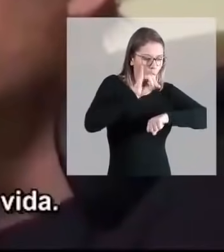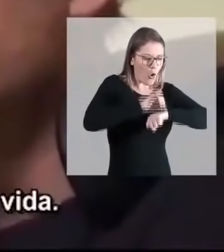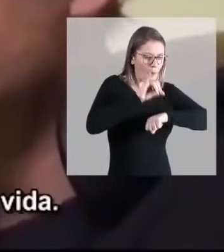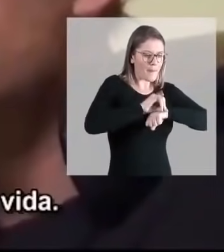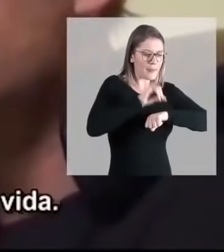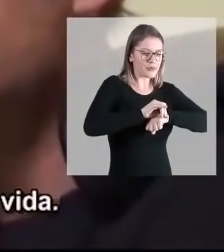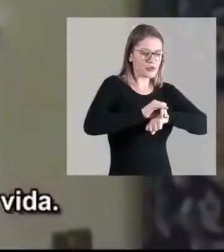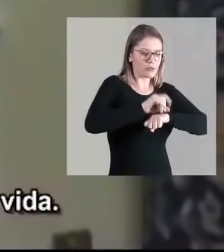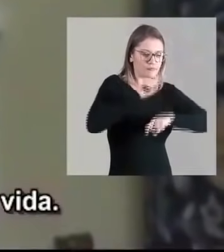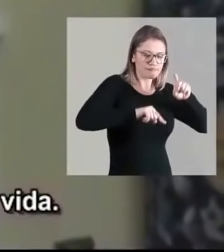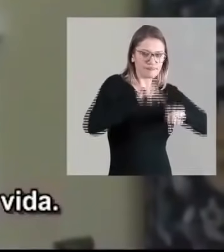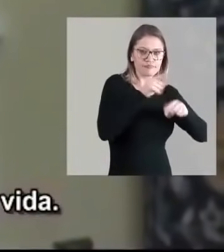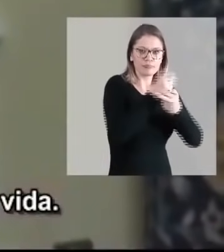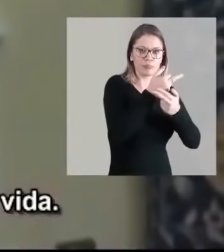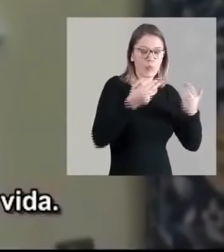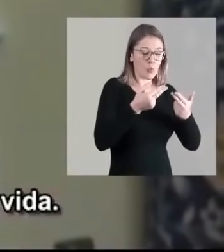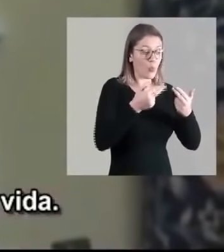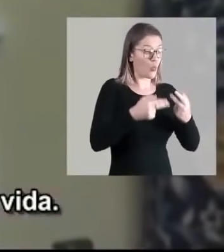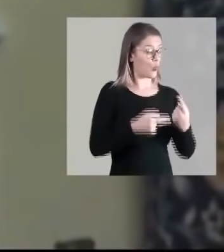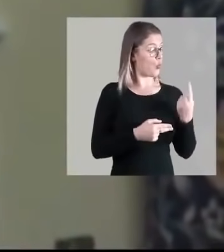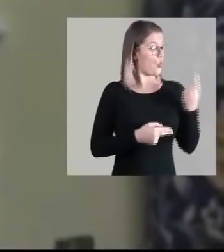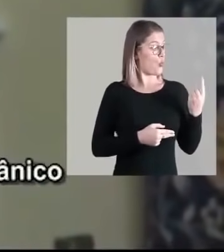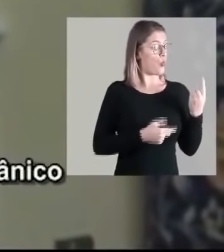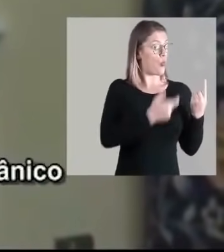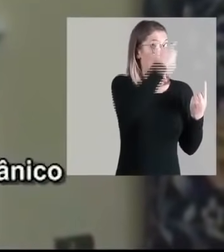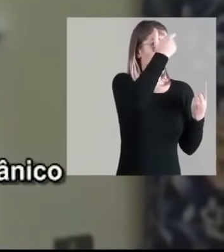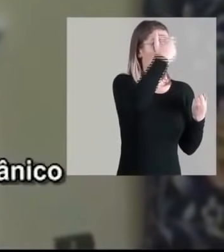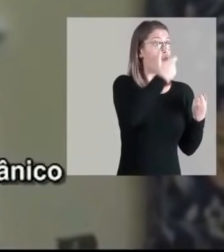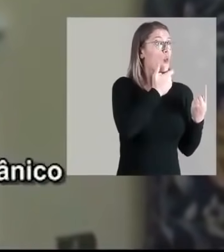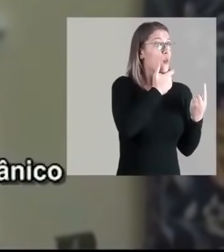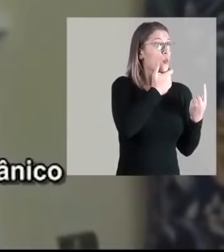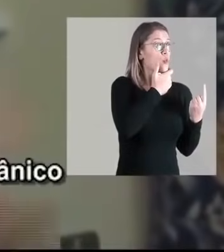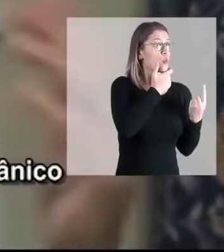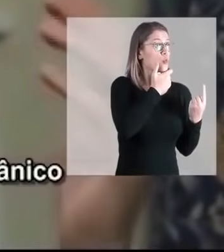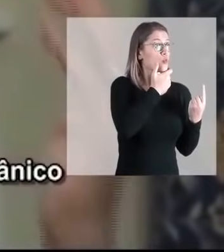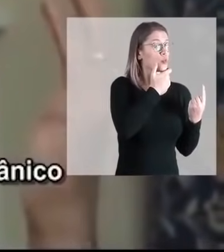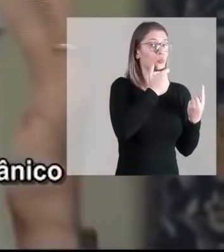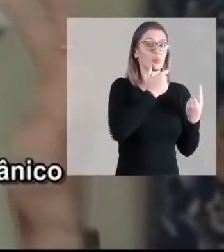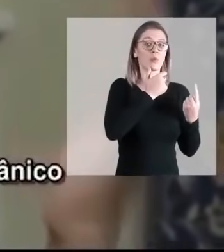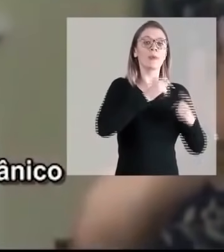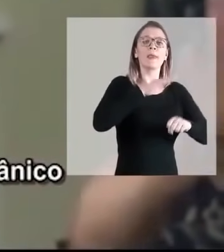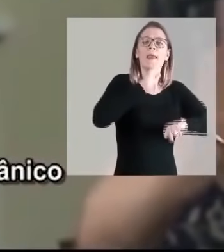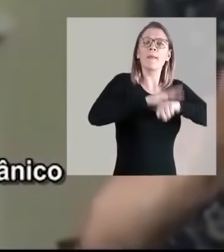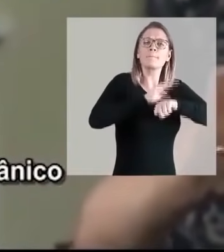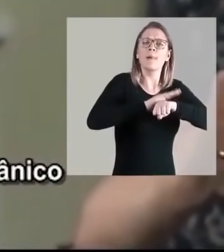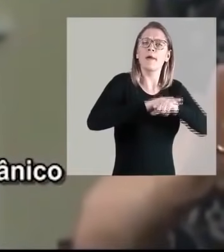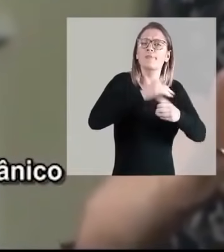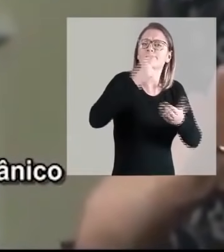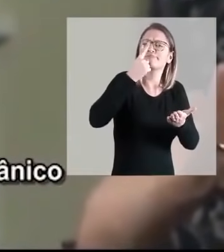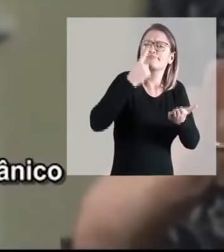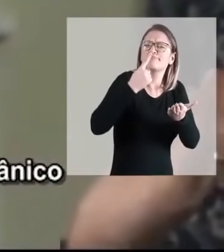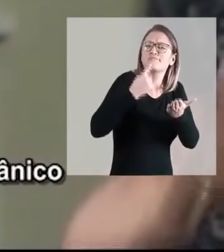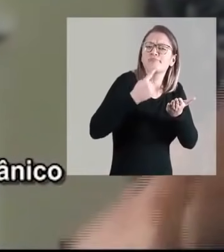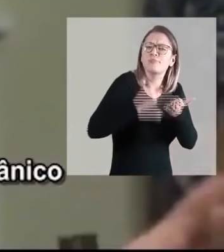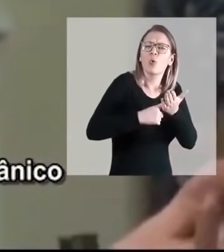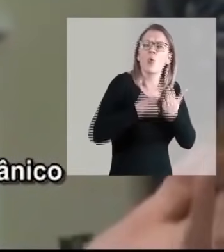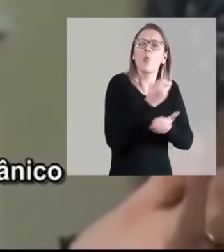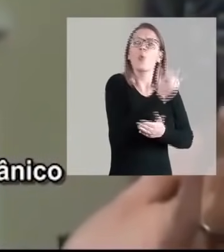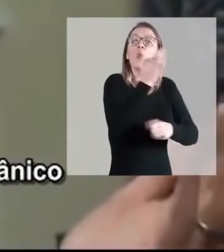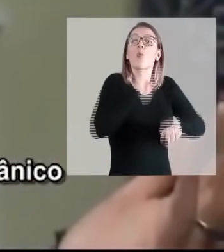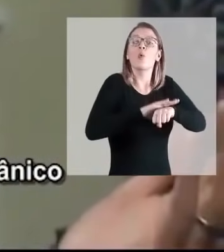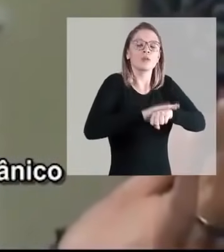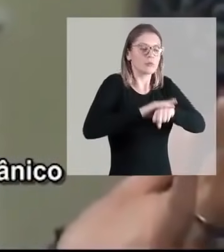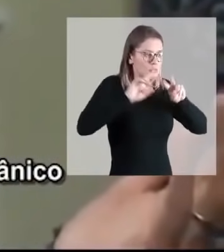kjønnsrolleadferd. We looked at babies who were one day old. And again, we presented them either with a mechanical object